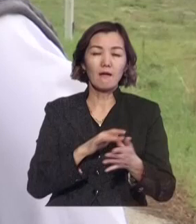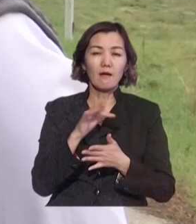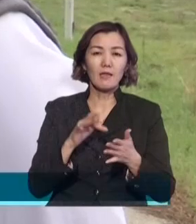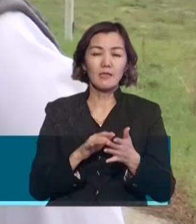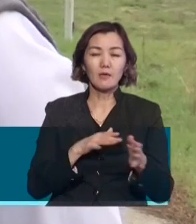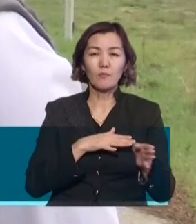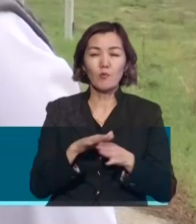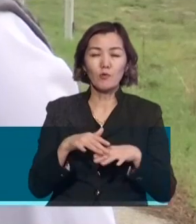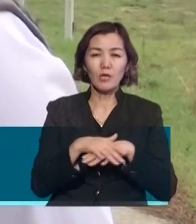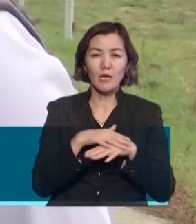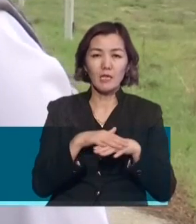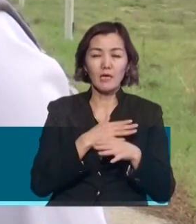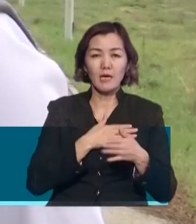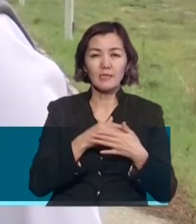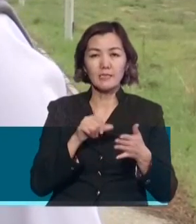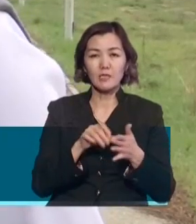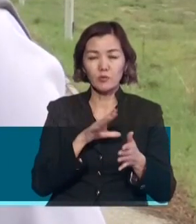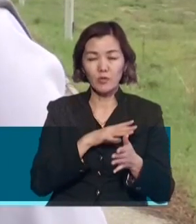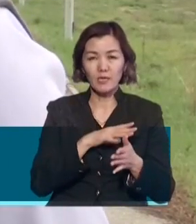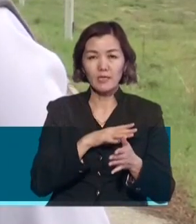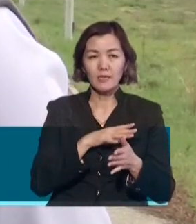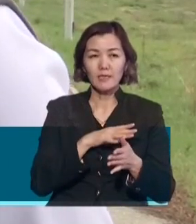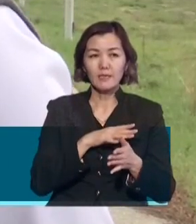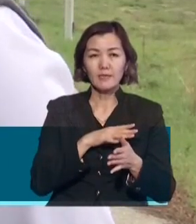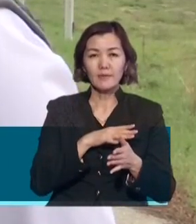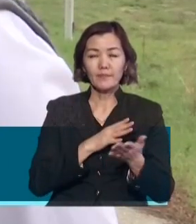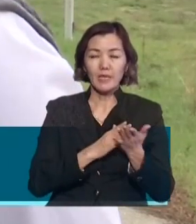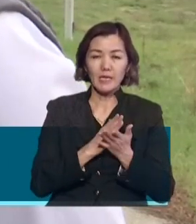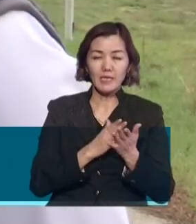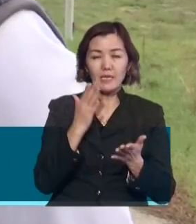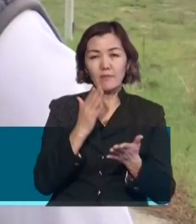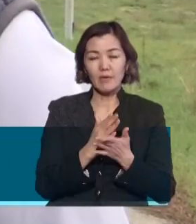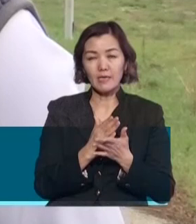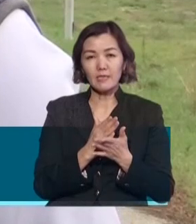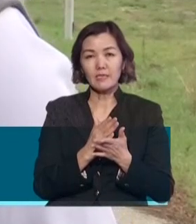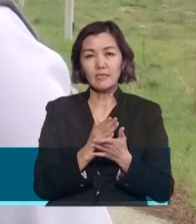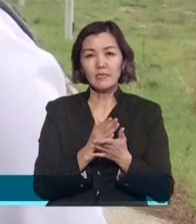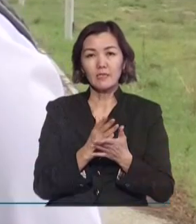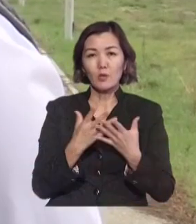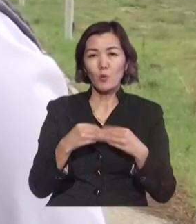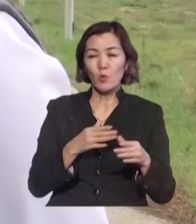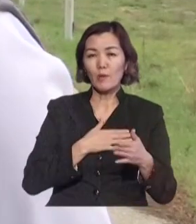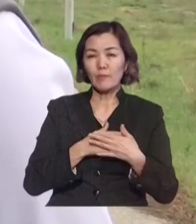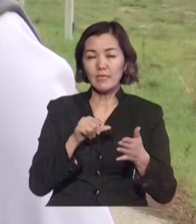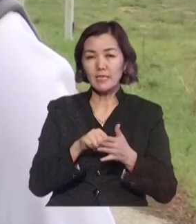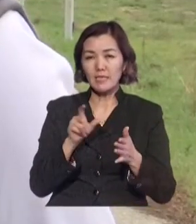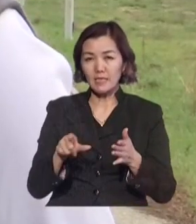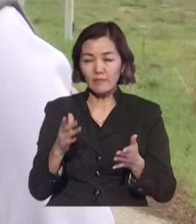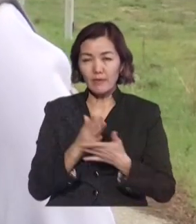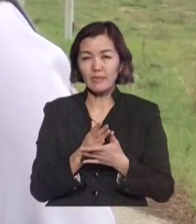түгел халықтары белсенді атсалысуда. Ардагерлеріміз бар, қоғам белсенділері,